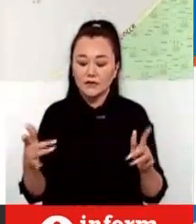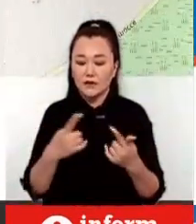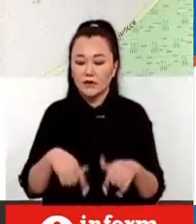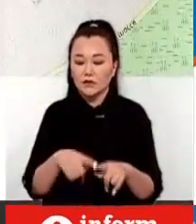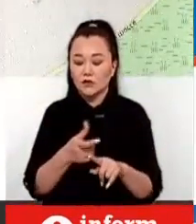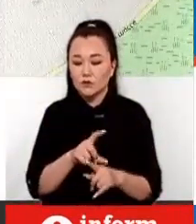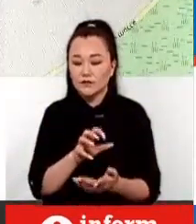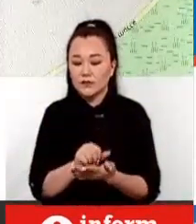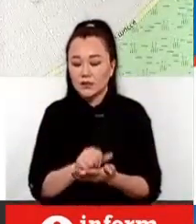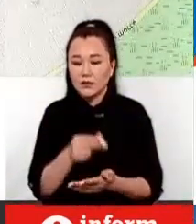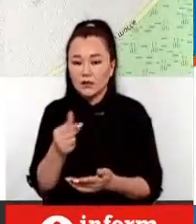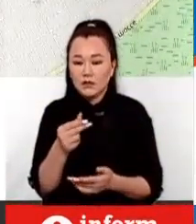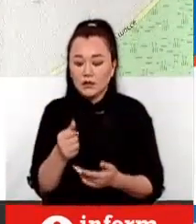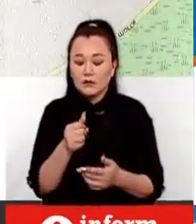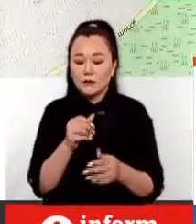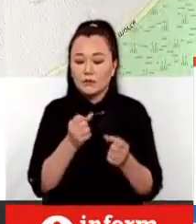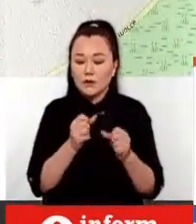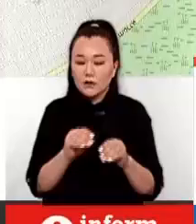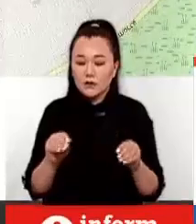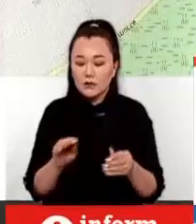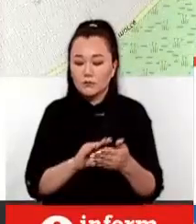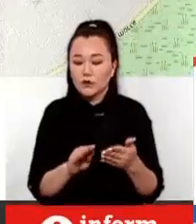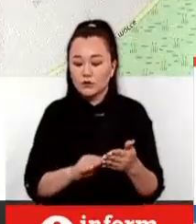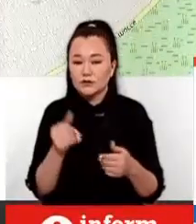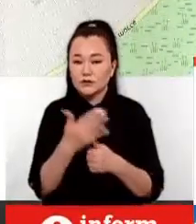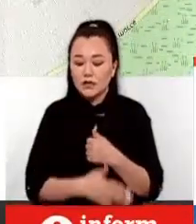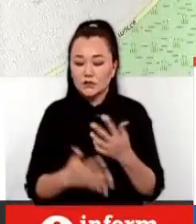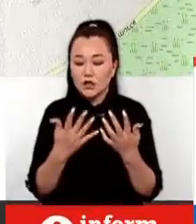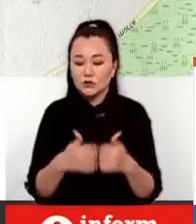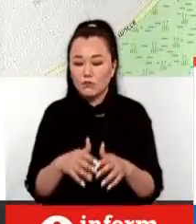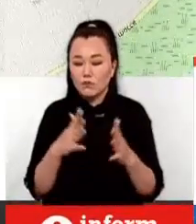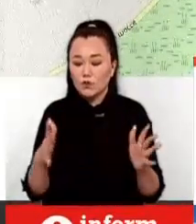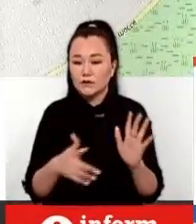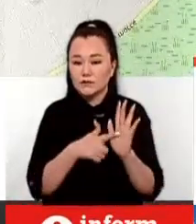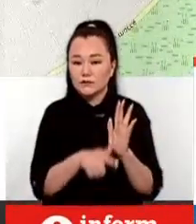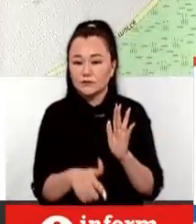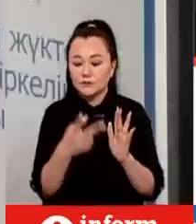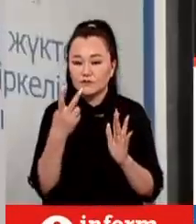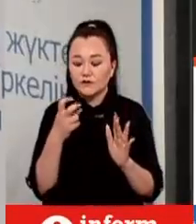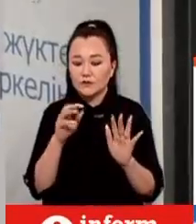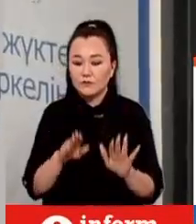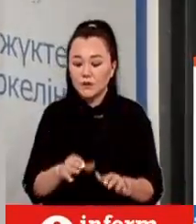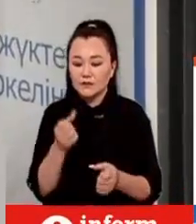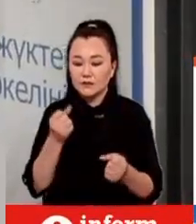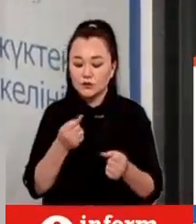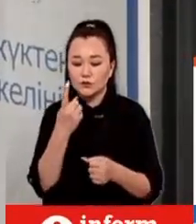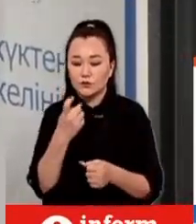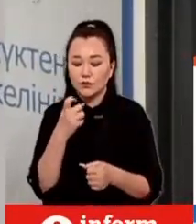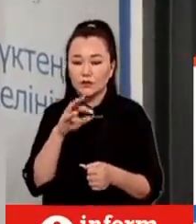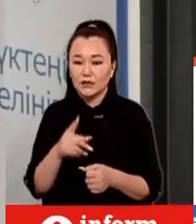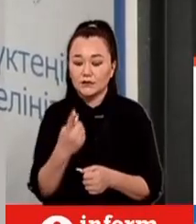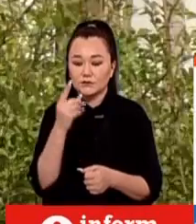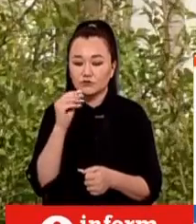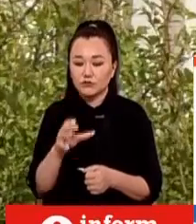которая занимается платными парковками, пишут, мол, в столице насчитывается больше 7 тысяч парковочных мест. 100 тенге в час – такова